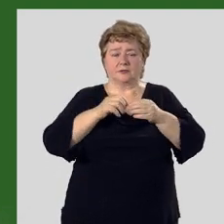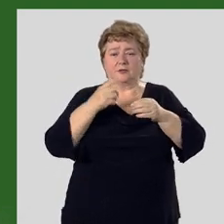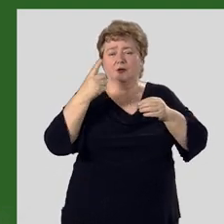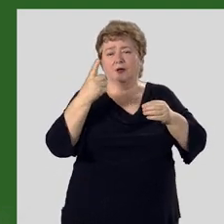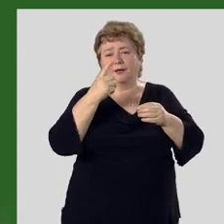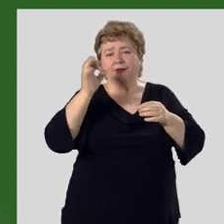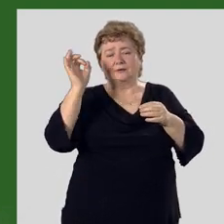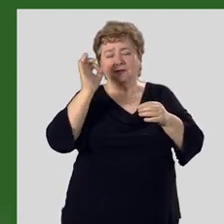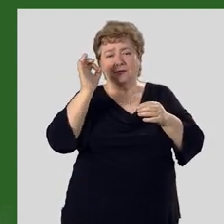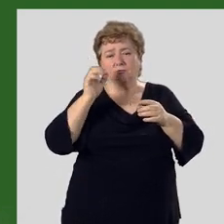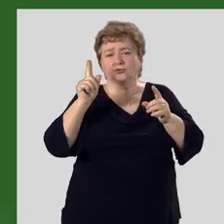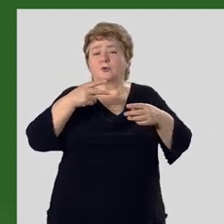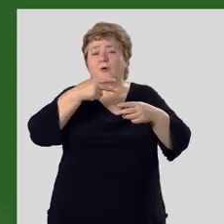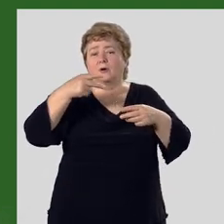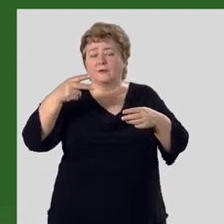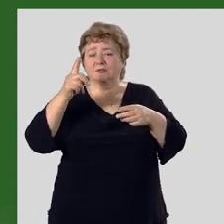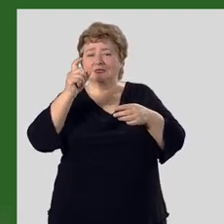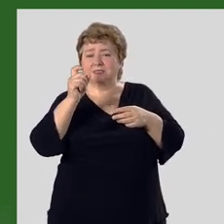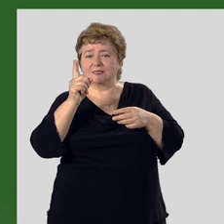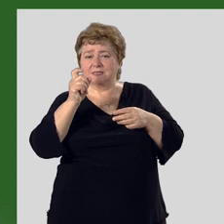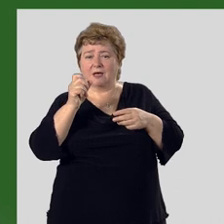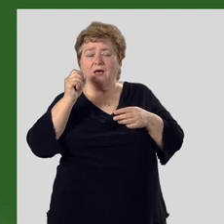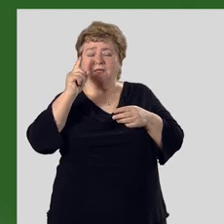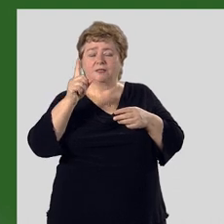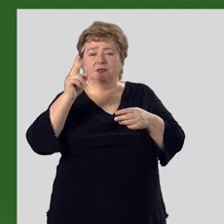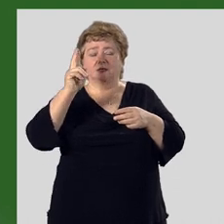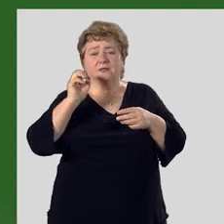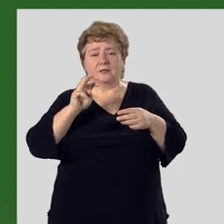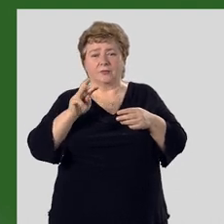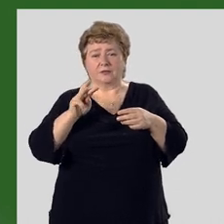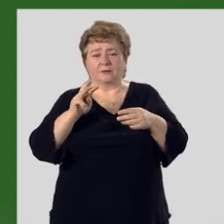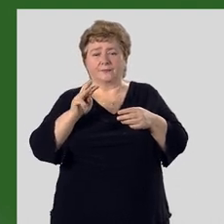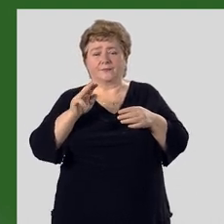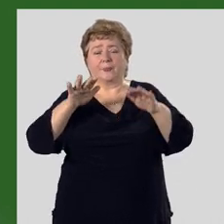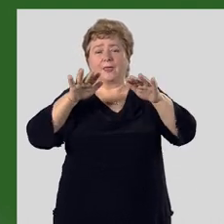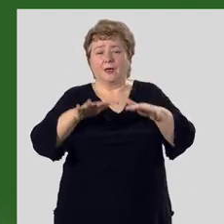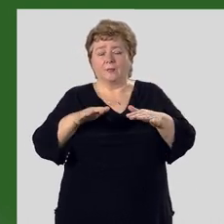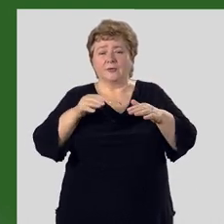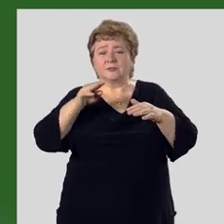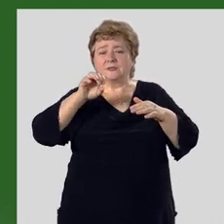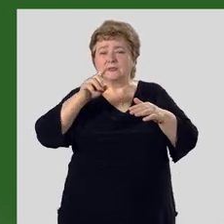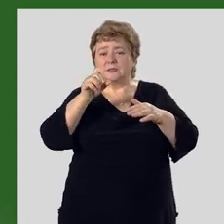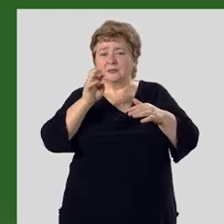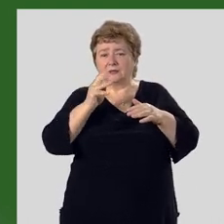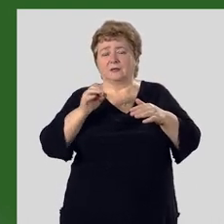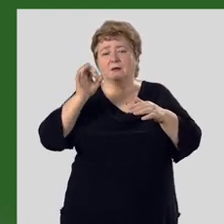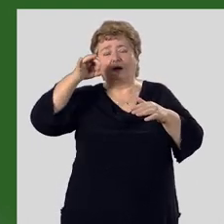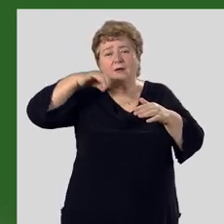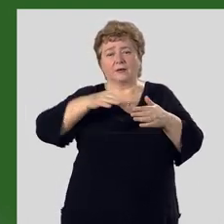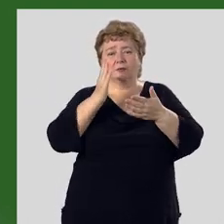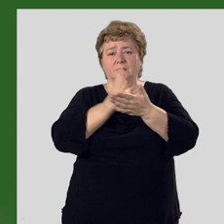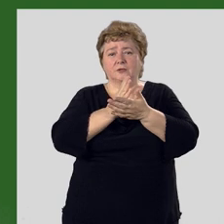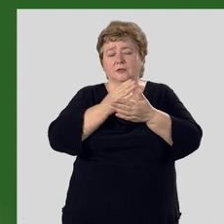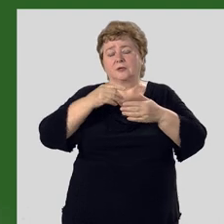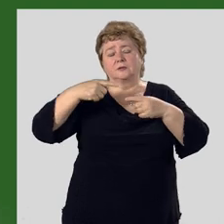1 градус, что равно 111 километрам. Место в Тихом океане, расположенное